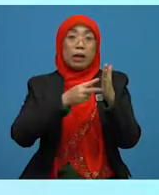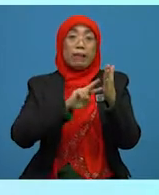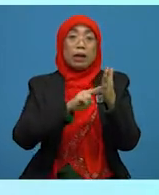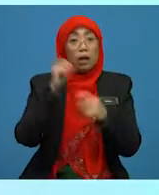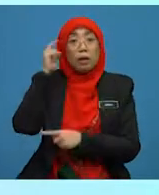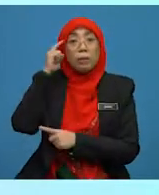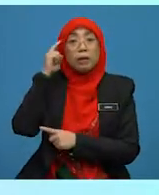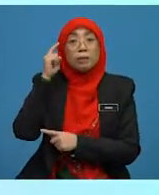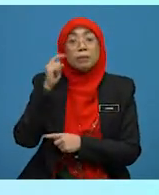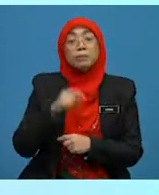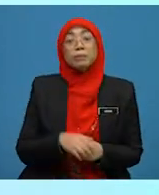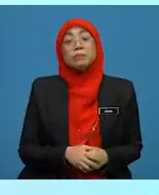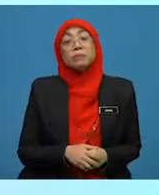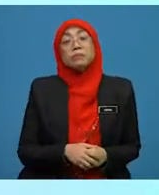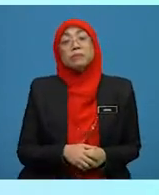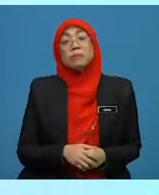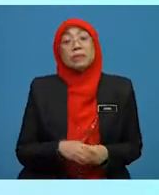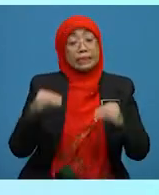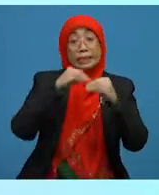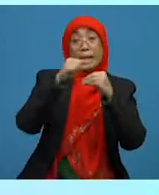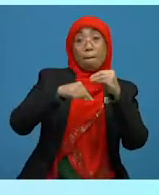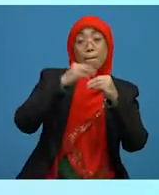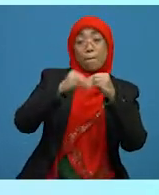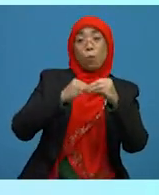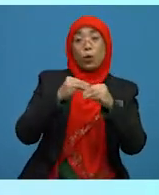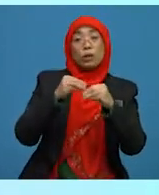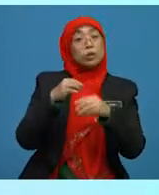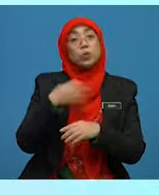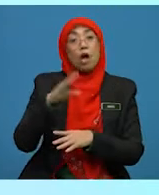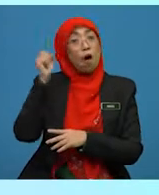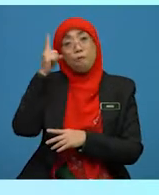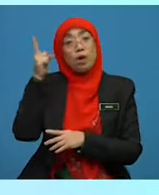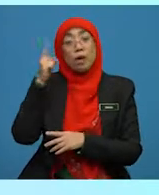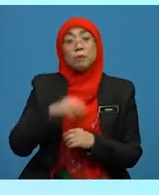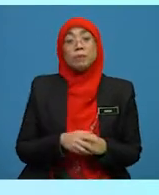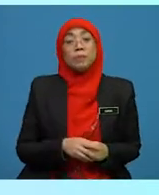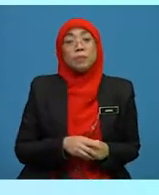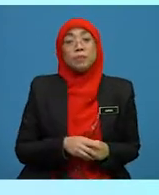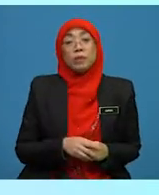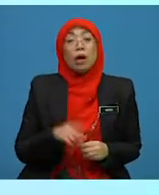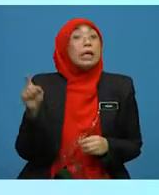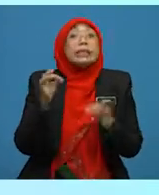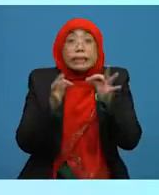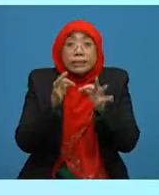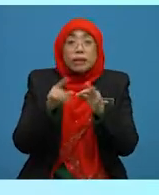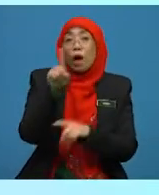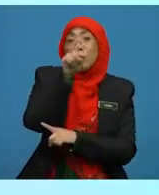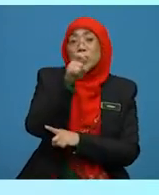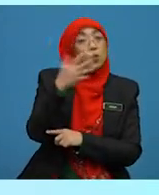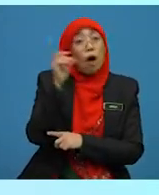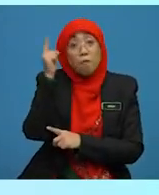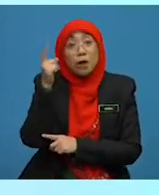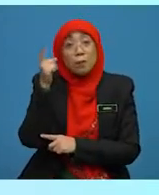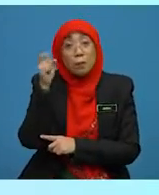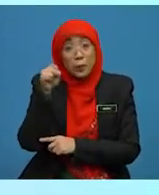rujukan serta boleh mengingat semula sekiranya ditanya dalam soalan peperiksaan